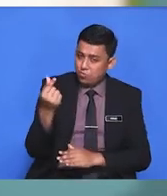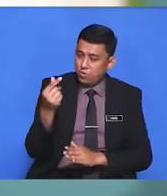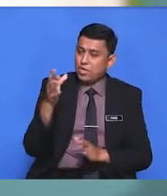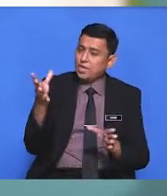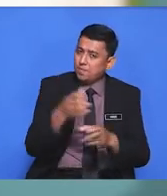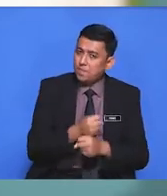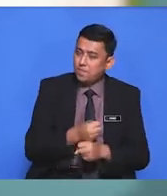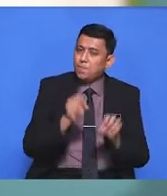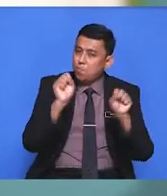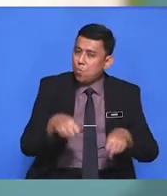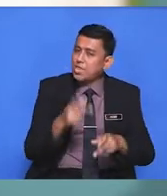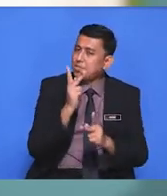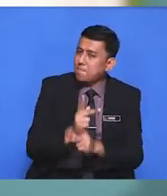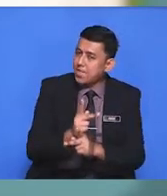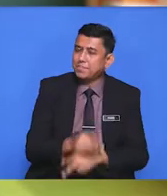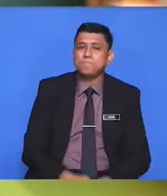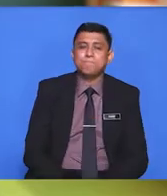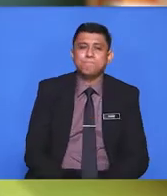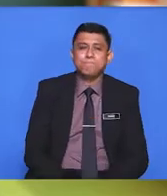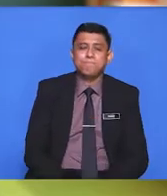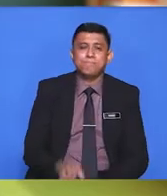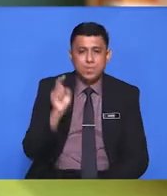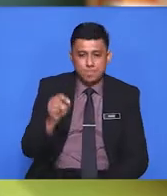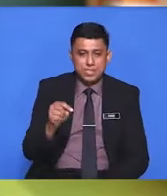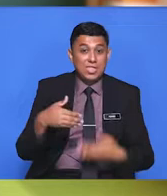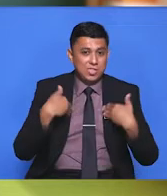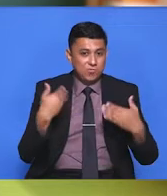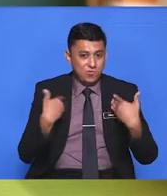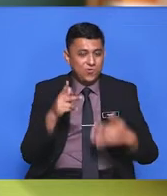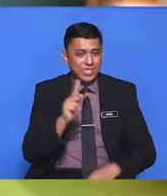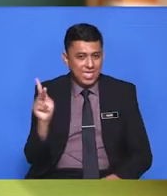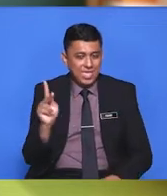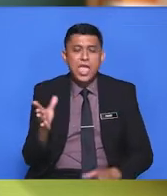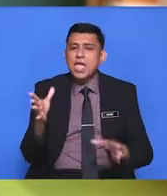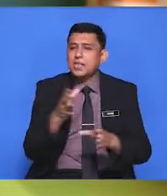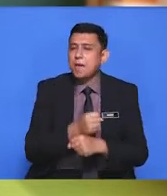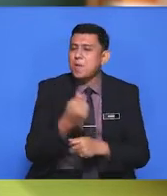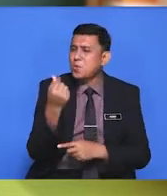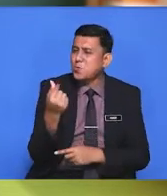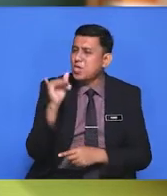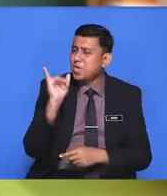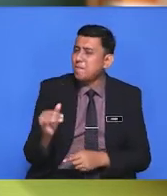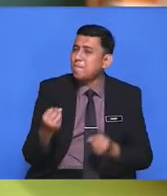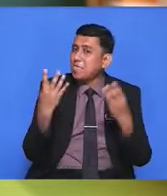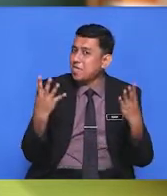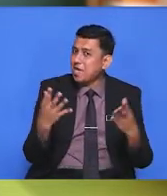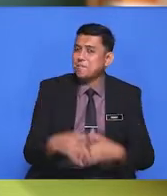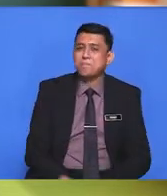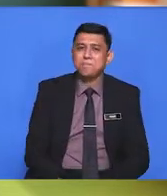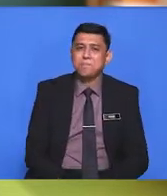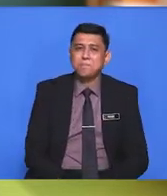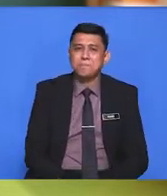diperolehi bolehlah disimpan. Mesti seronok kan apabila dapat duit yang banyak.